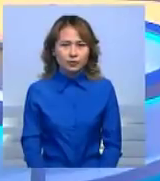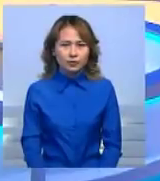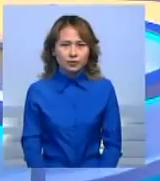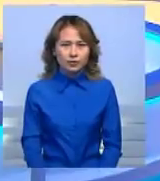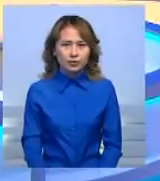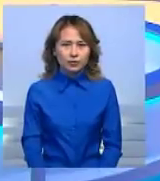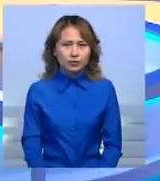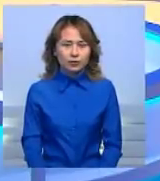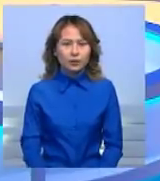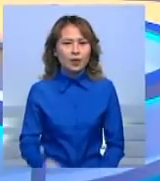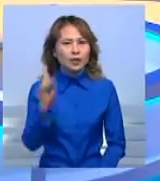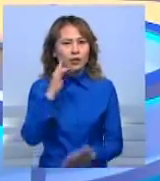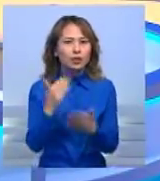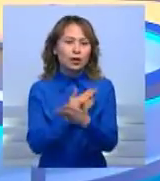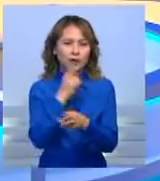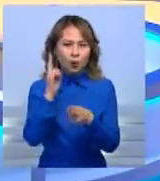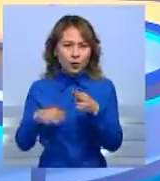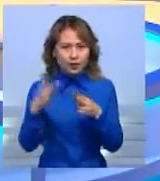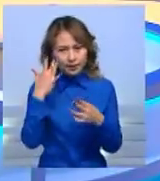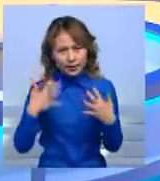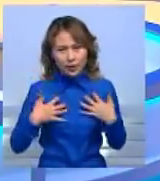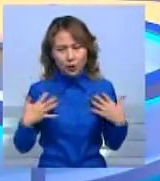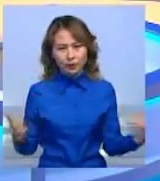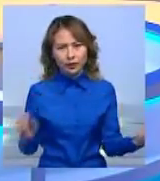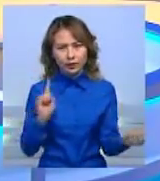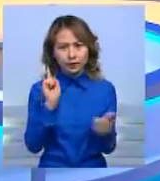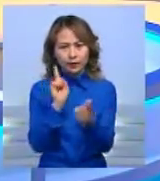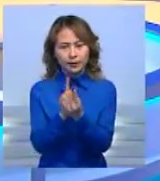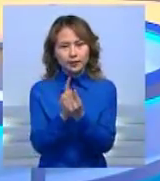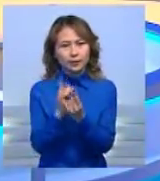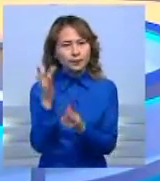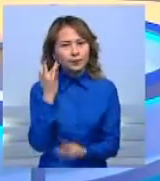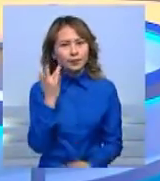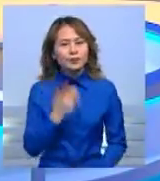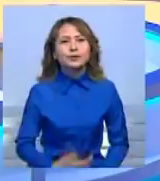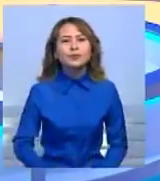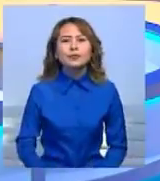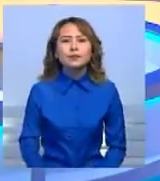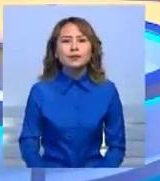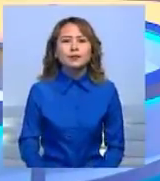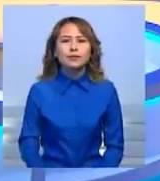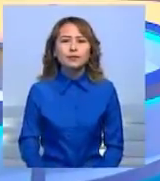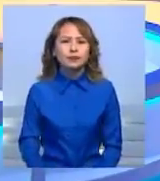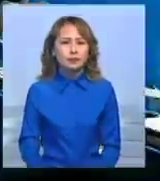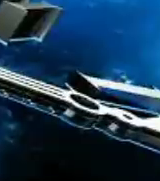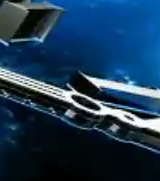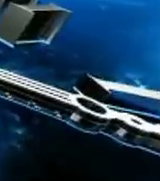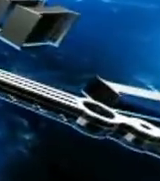Құрметті көрермендер, әзірге айтарымыз осы. 15:00-де қайта жүздескенше.